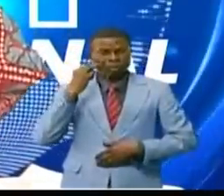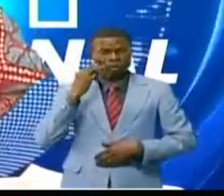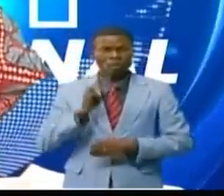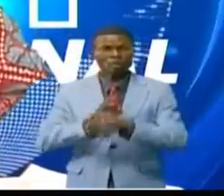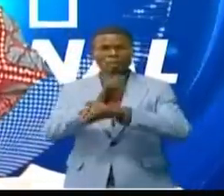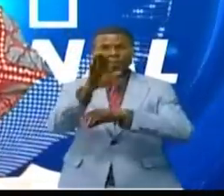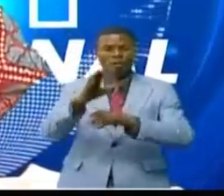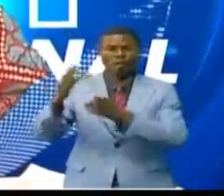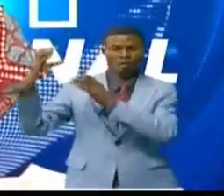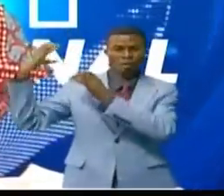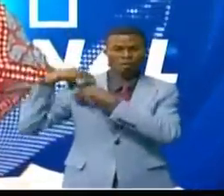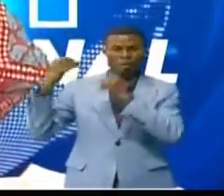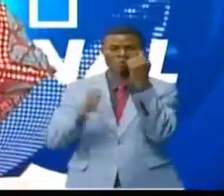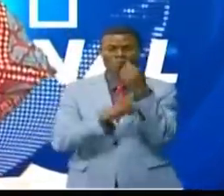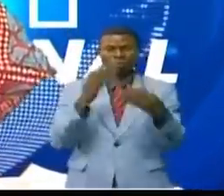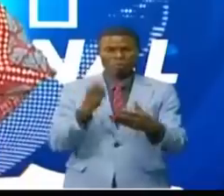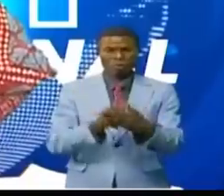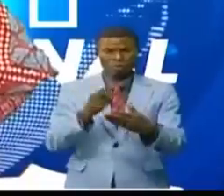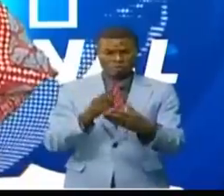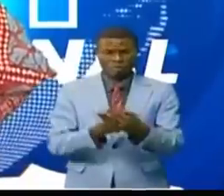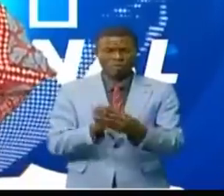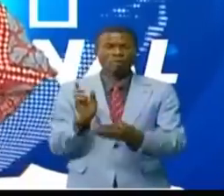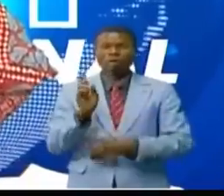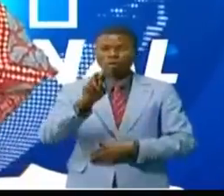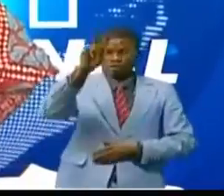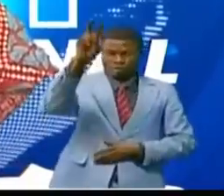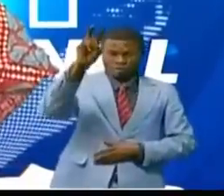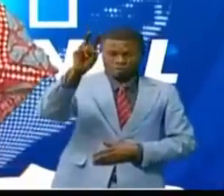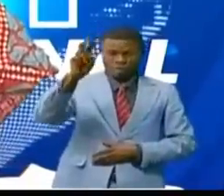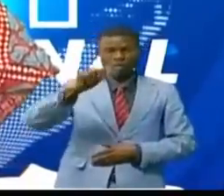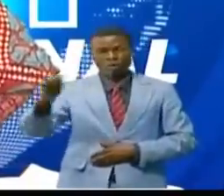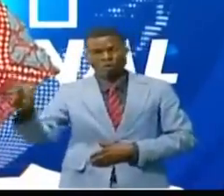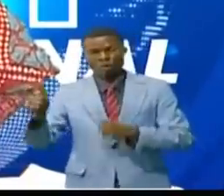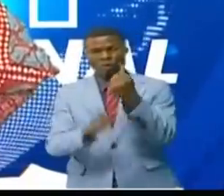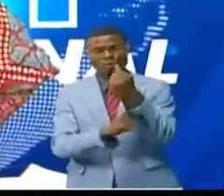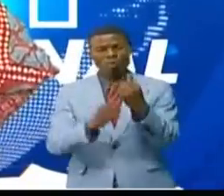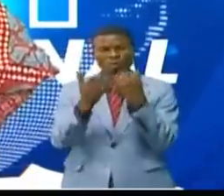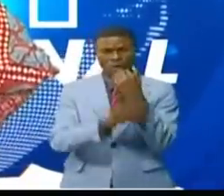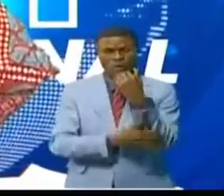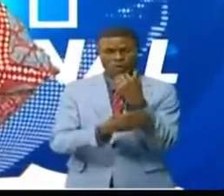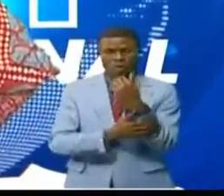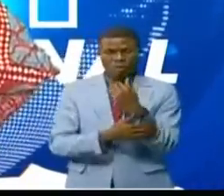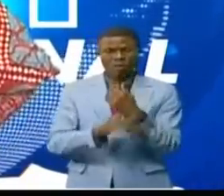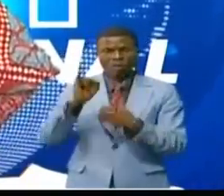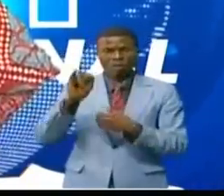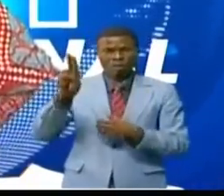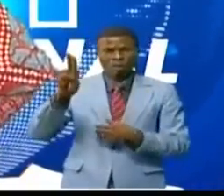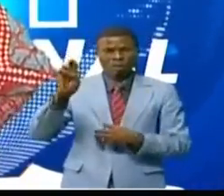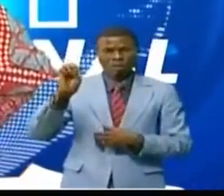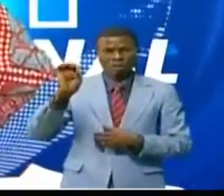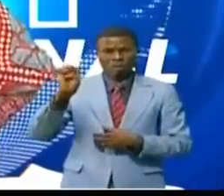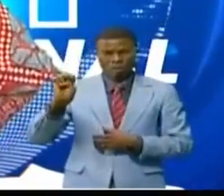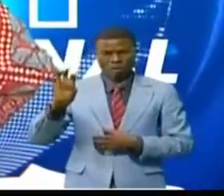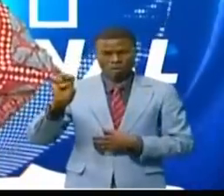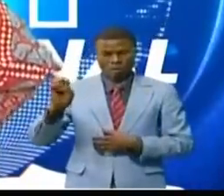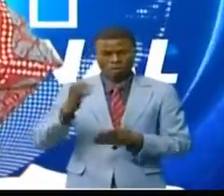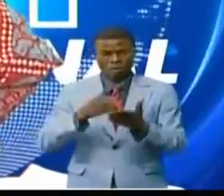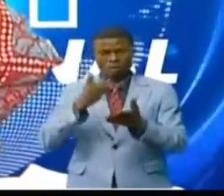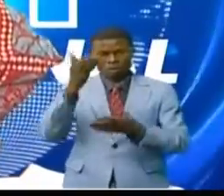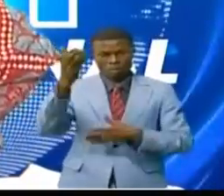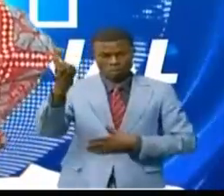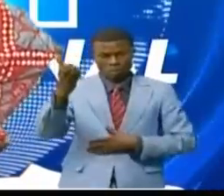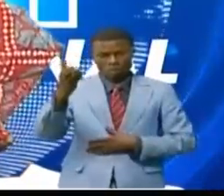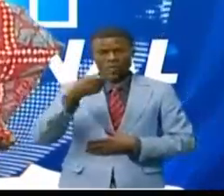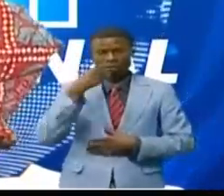en charge des personnes vivant avec handicap et autres personnes vulnérables, Irène Essambo Diata. Diane Balaka